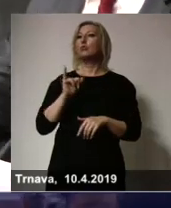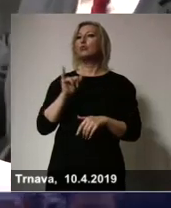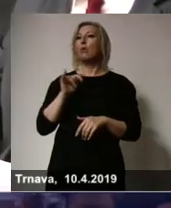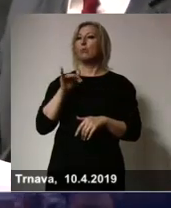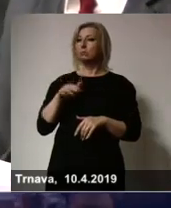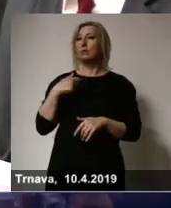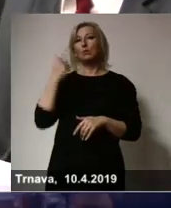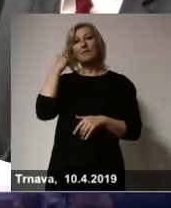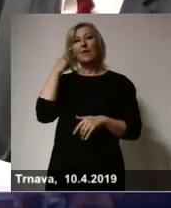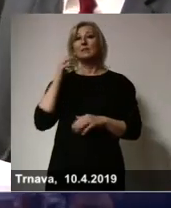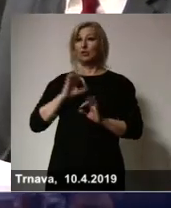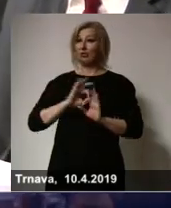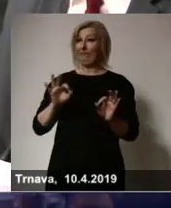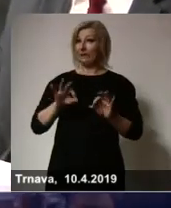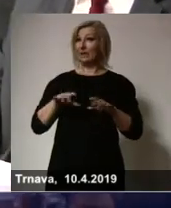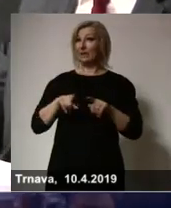schopní.